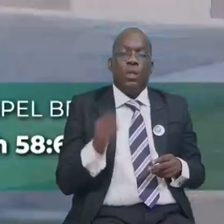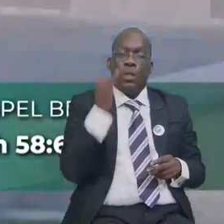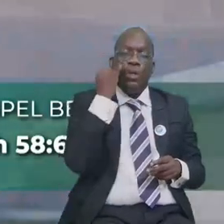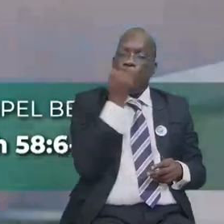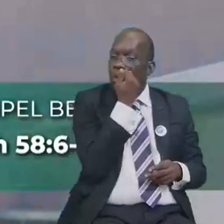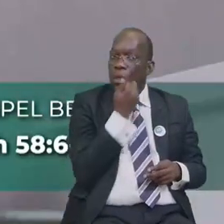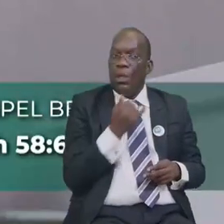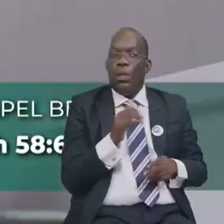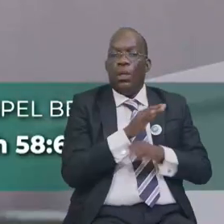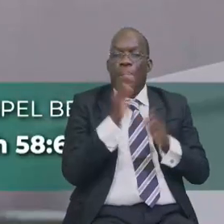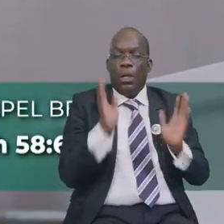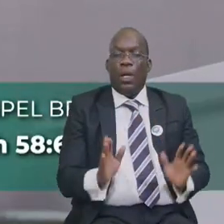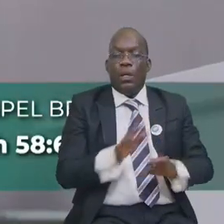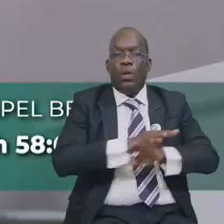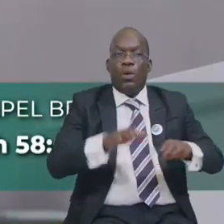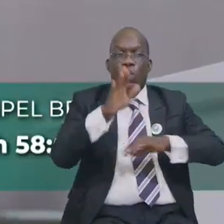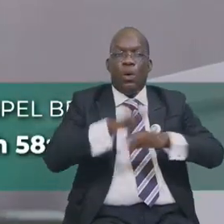n'appellent pas Abraham prophète.